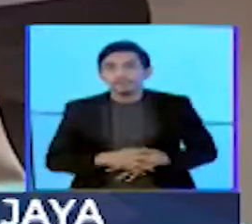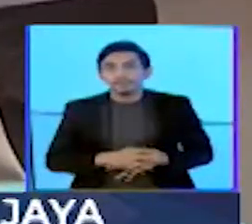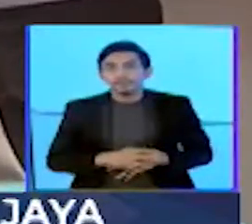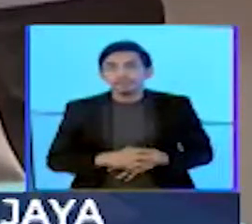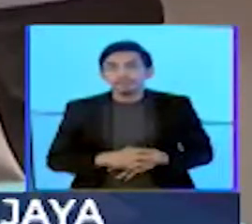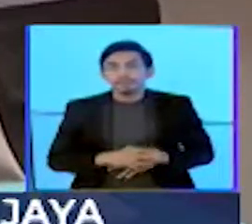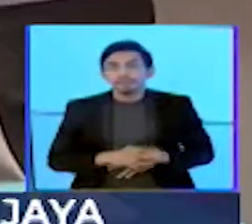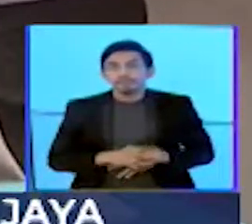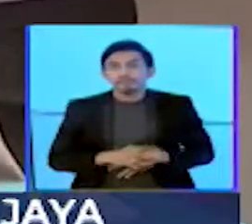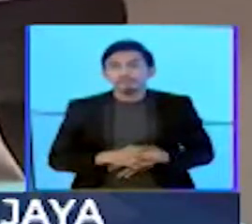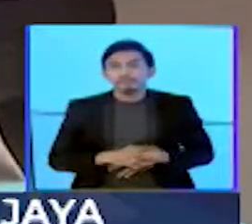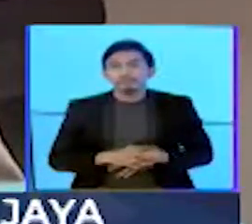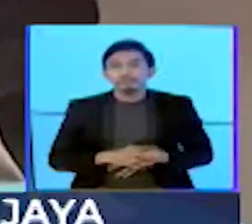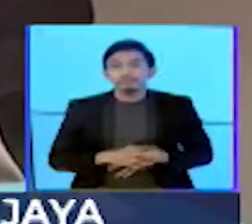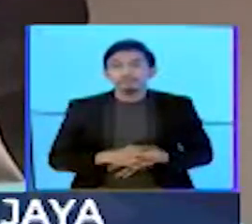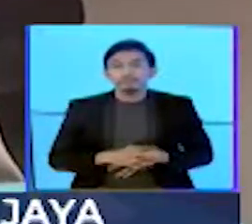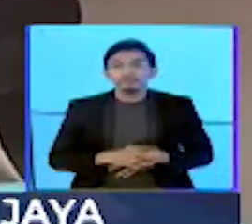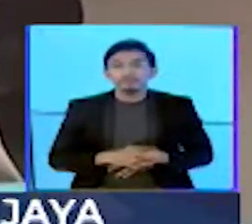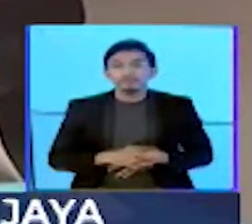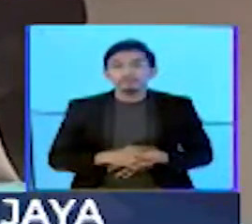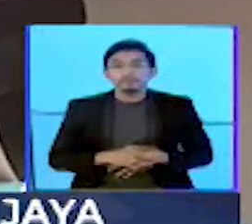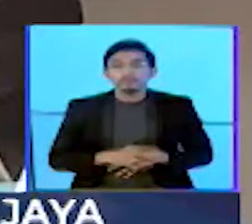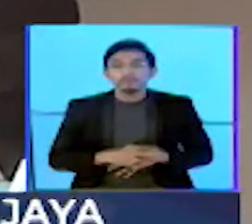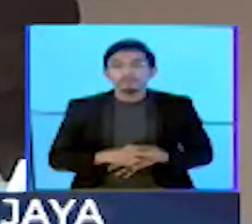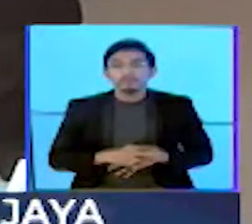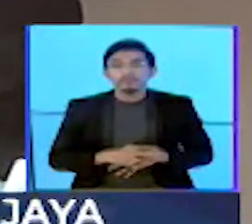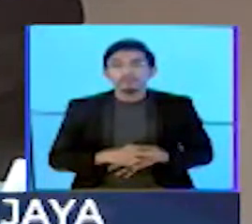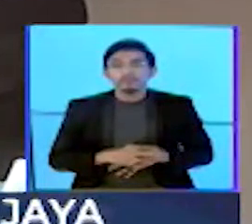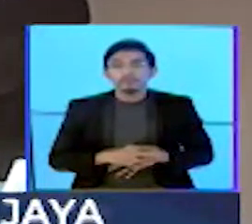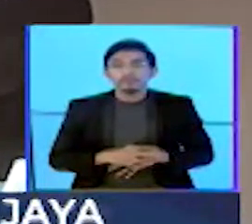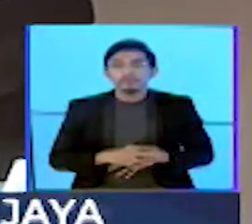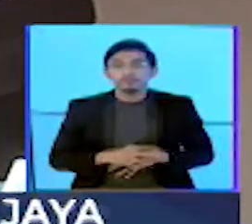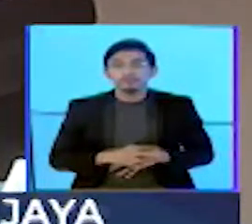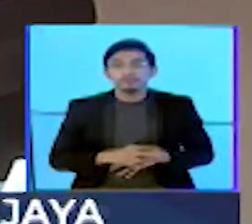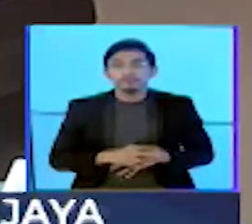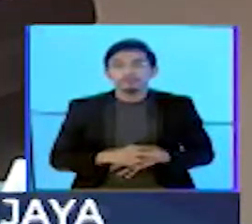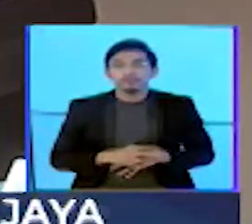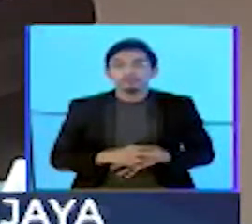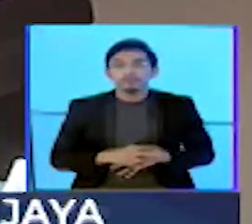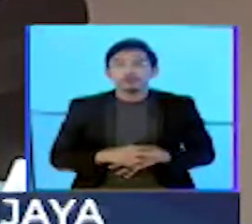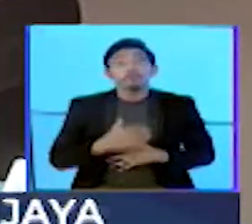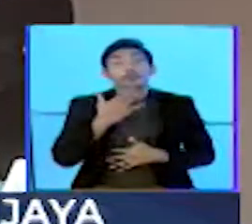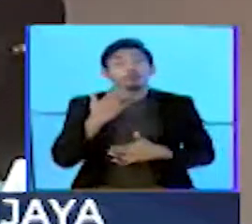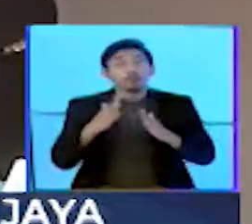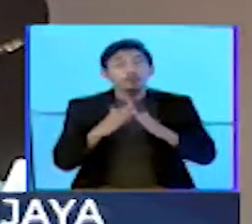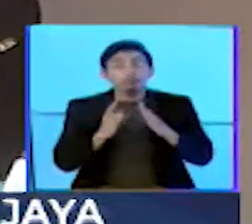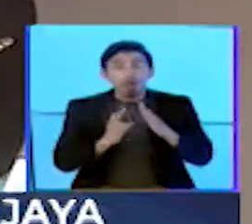semasa fun wikopi 19 ini yang memang sering di rumah saja Jadi pengakuannya